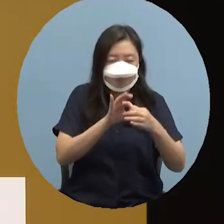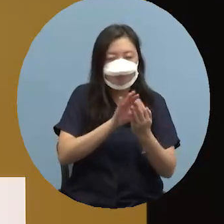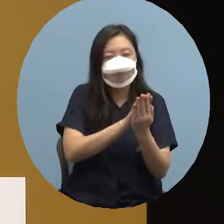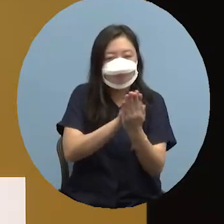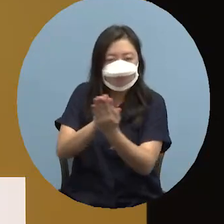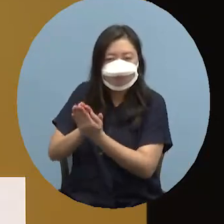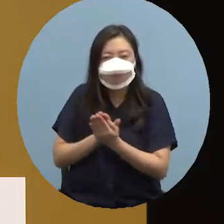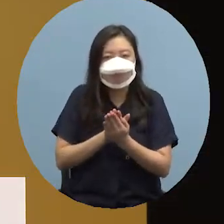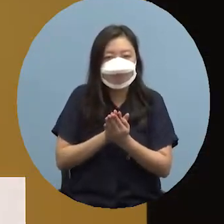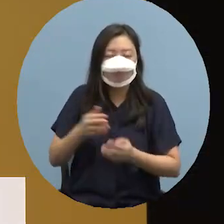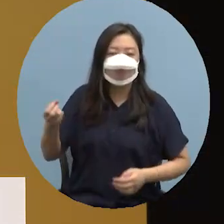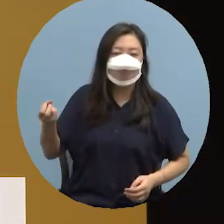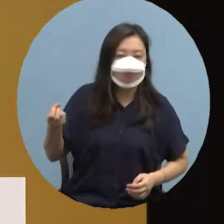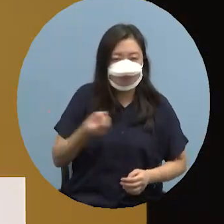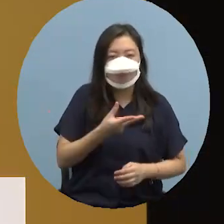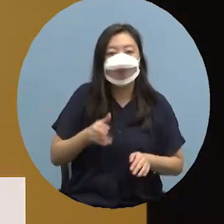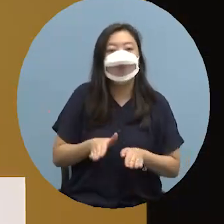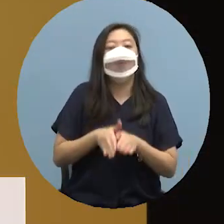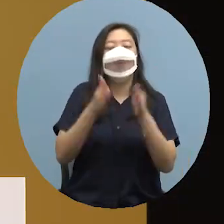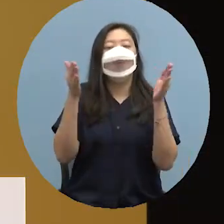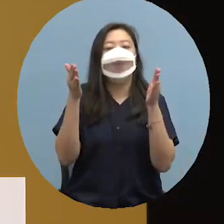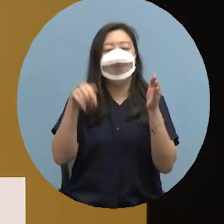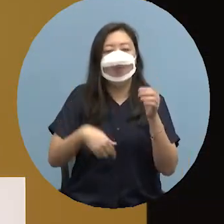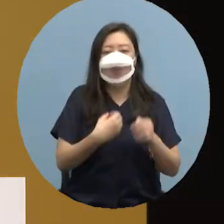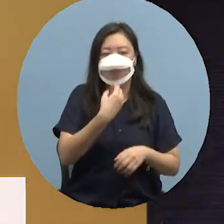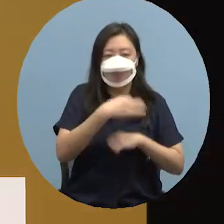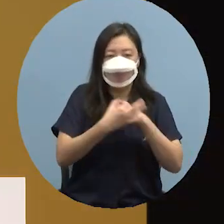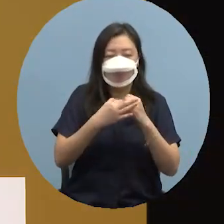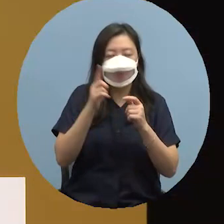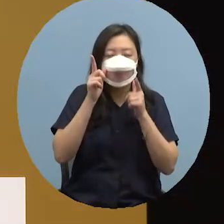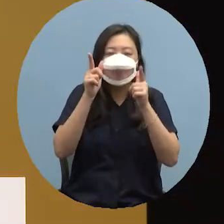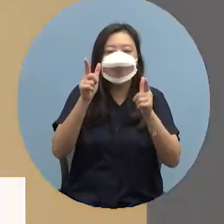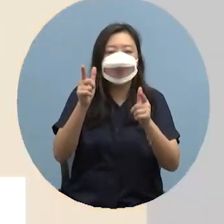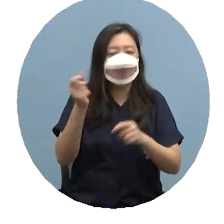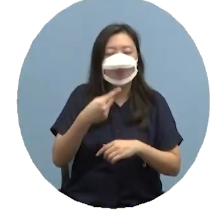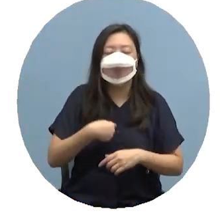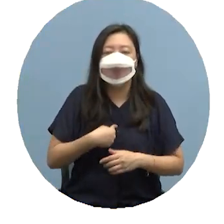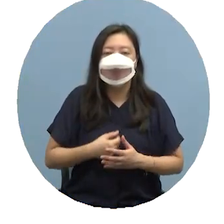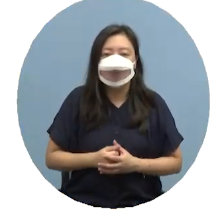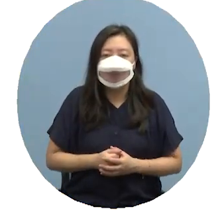重新擦亮香港這個國際知名的品牌。